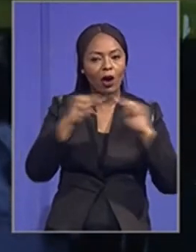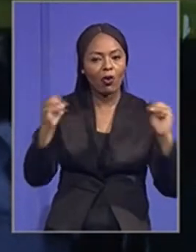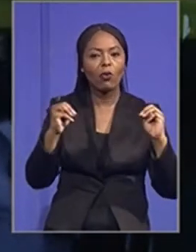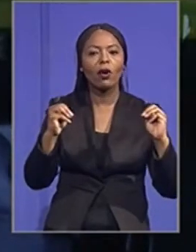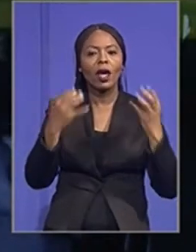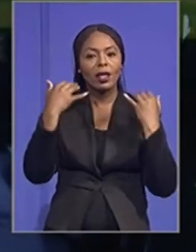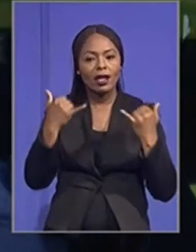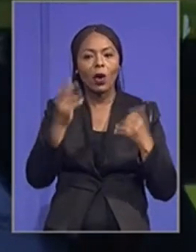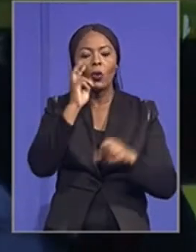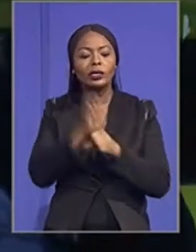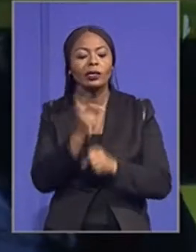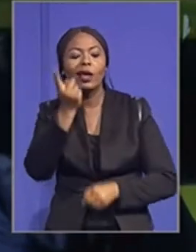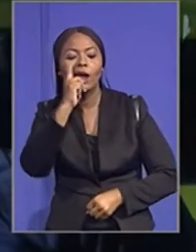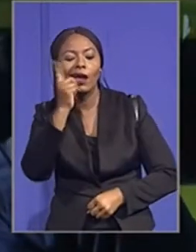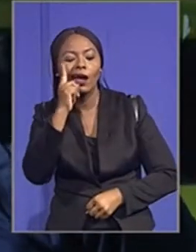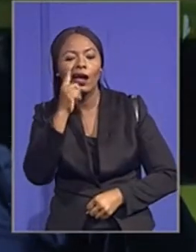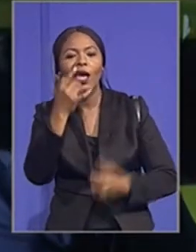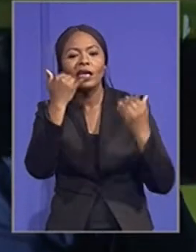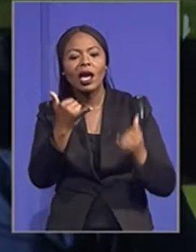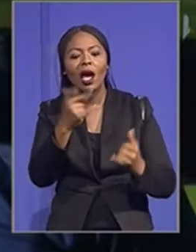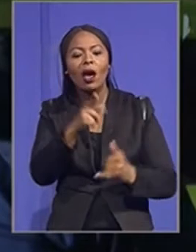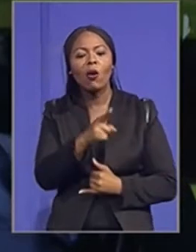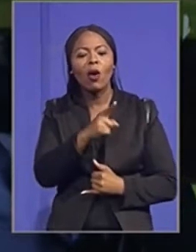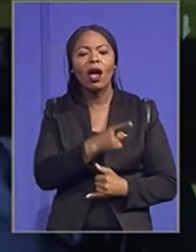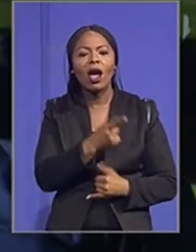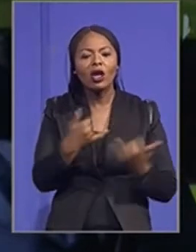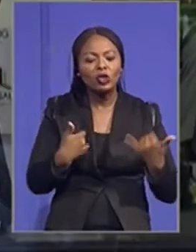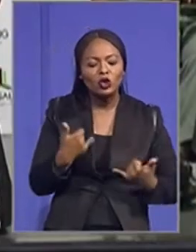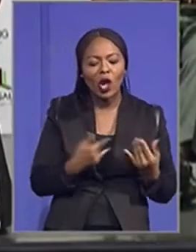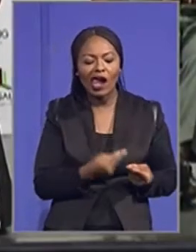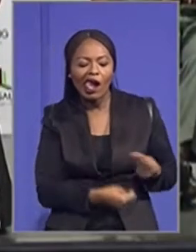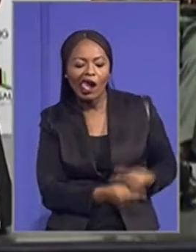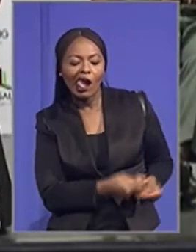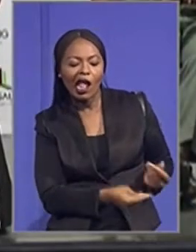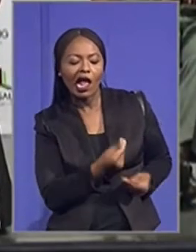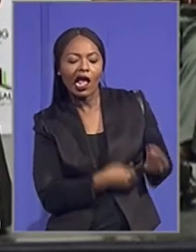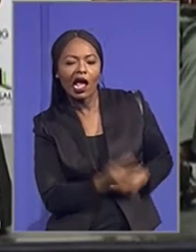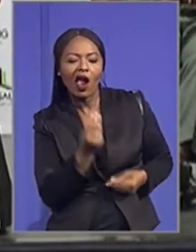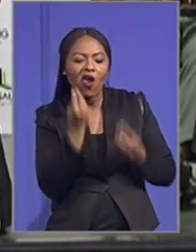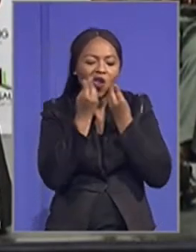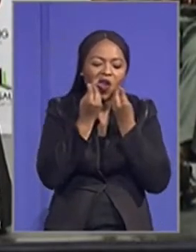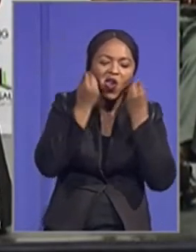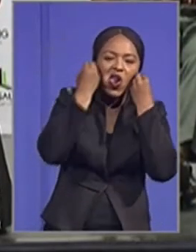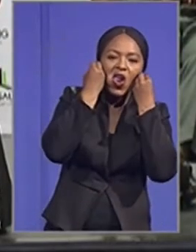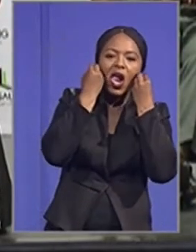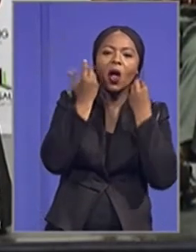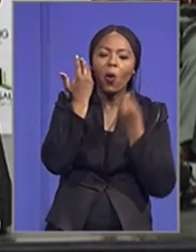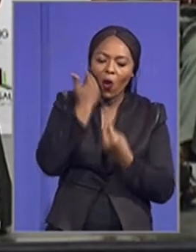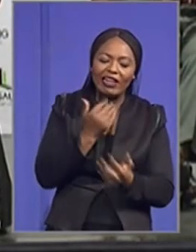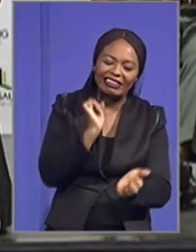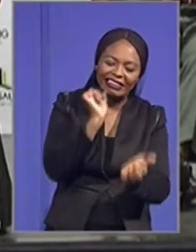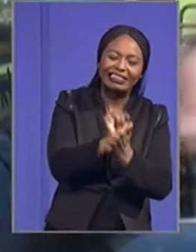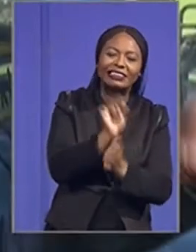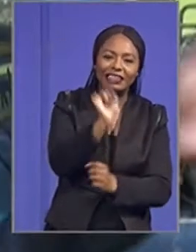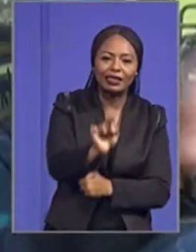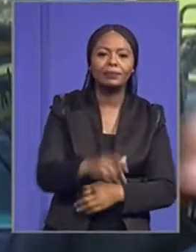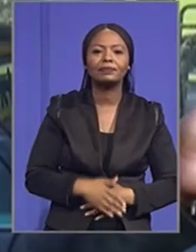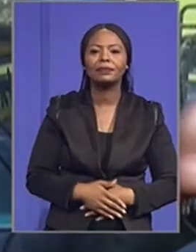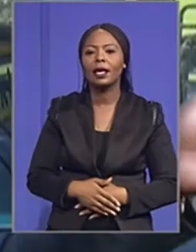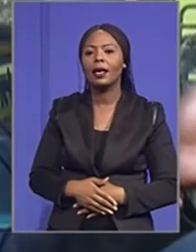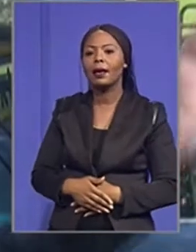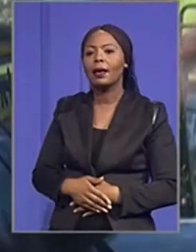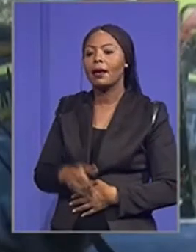hore leke ena ne ntse etsala mona le beng ba yona re ba be sebakeng sa bona. Minister o hetsa go itlhalosa